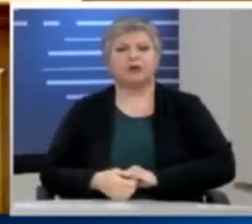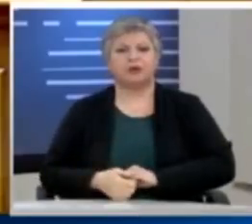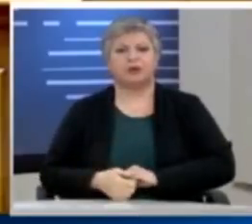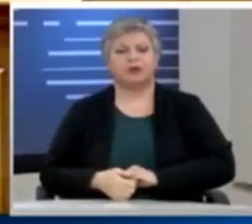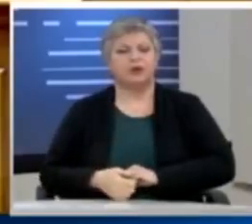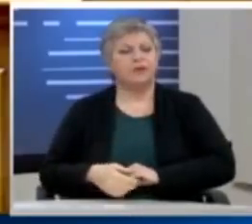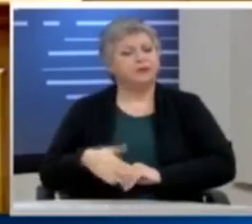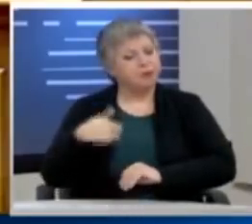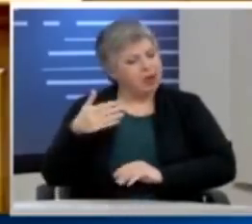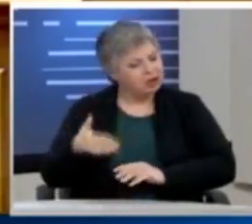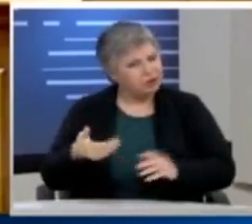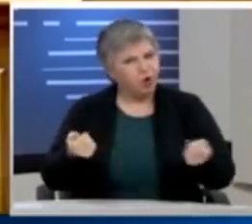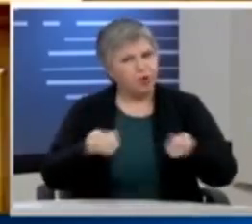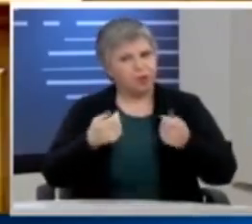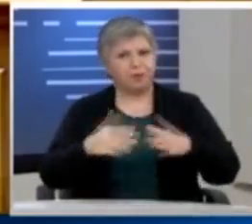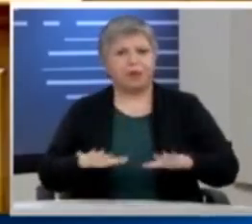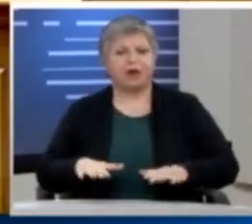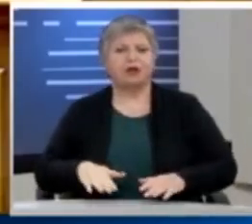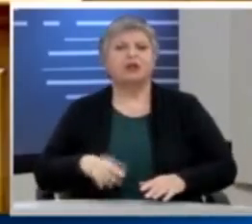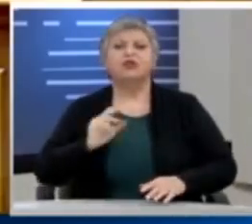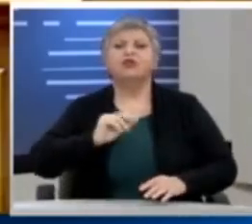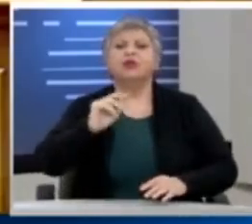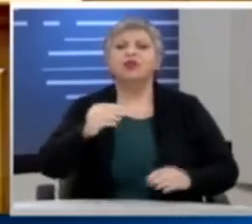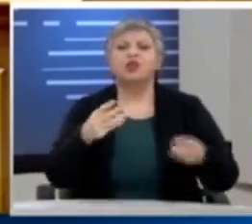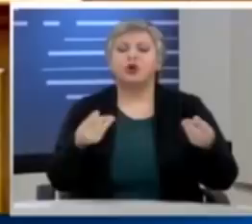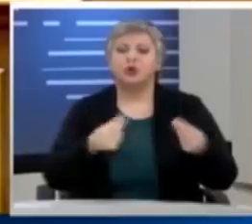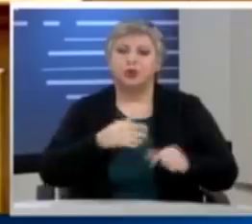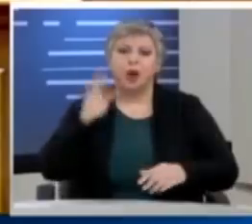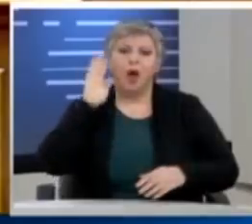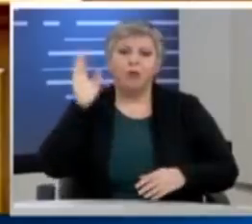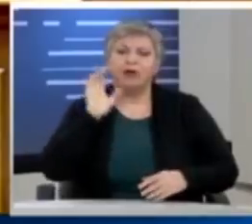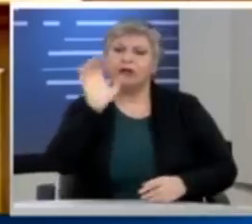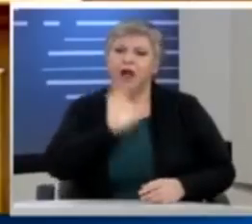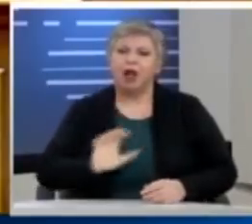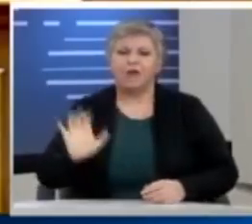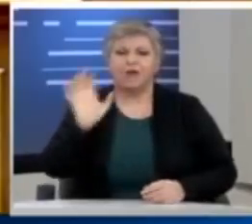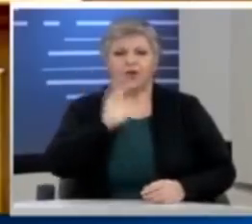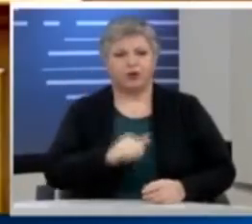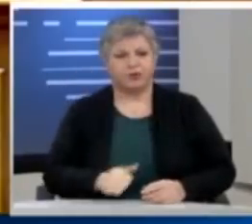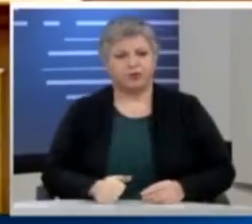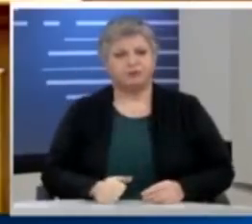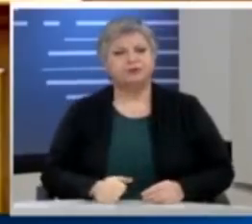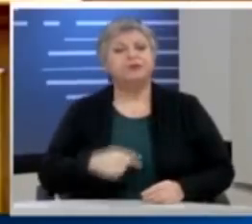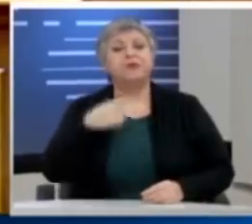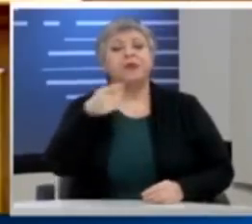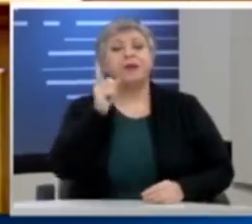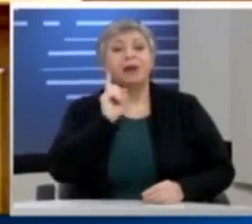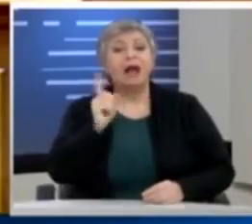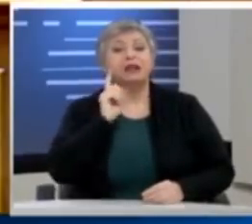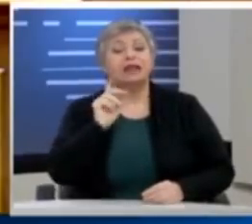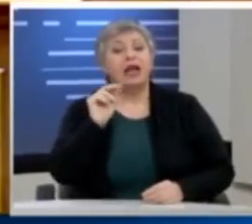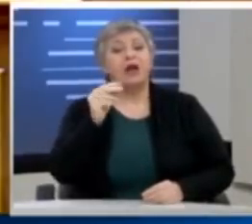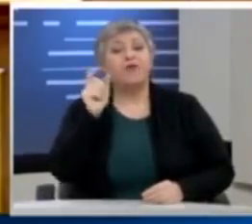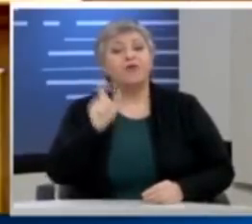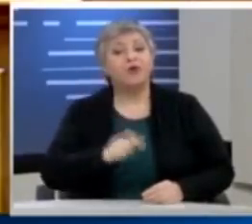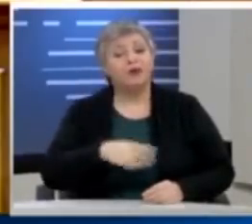αυτό κάνατε και εσείς και φυσικά οι Αμερικάνοι και οι Ευρωπαίοι υπόλοιποι. Μάλιστα, μια βουλευτής του ΣΥΡΙΖΑ